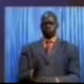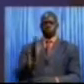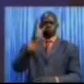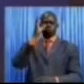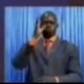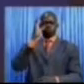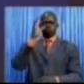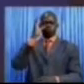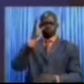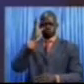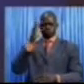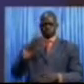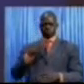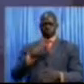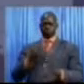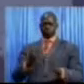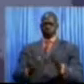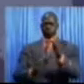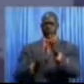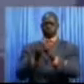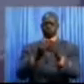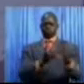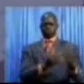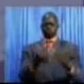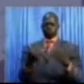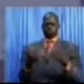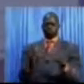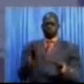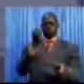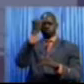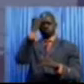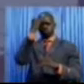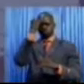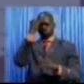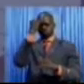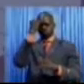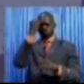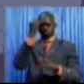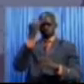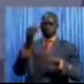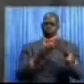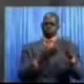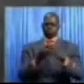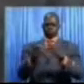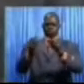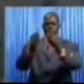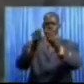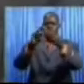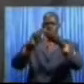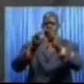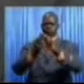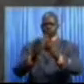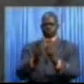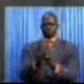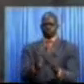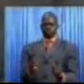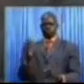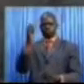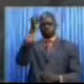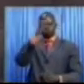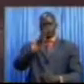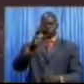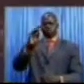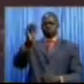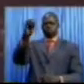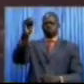le record suivi de près des États-Unis, de l'Inde et de l'Espagne. Malgré ce nombre impressionnant, en Afrique,